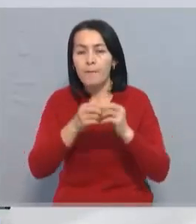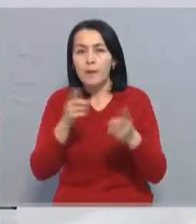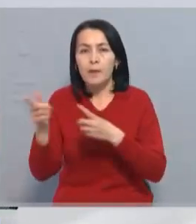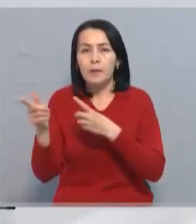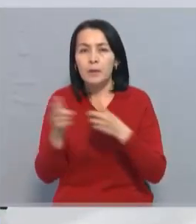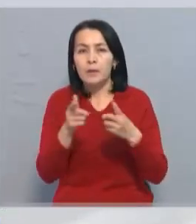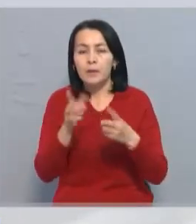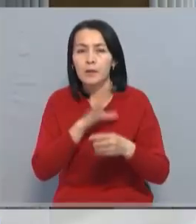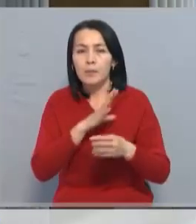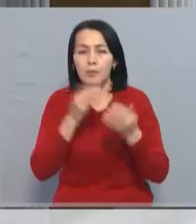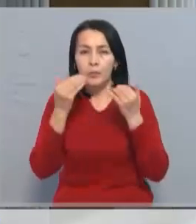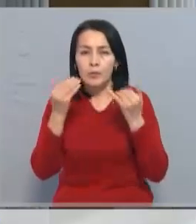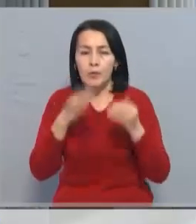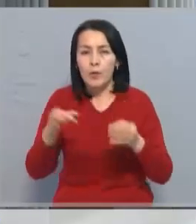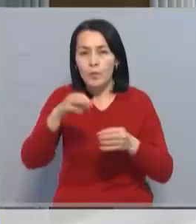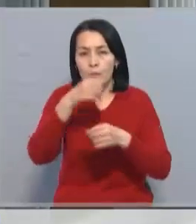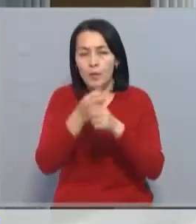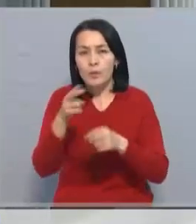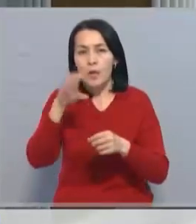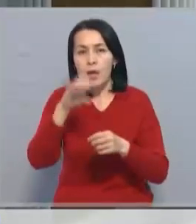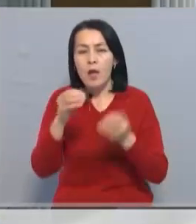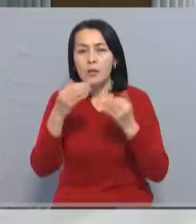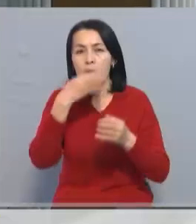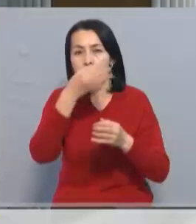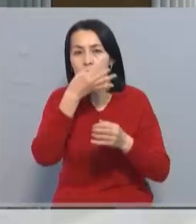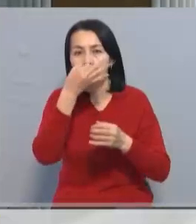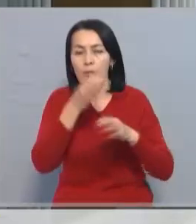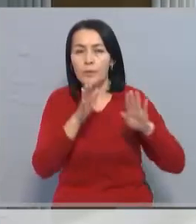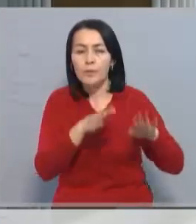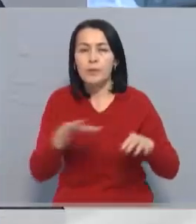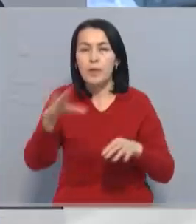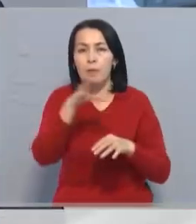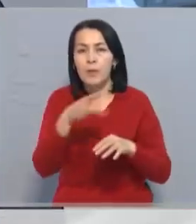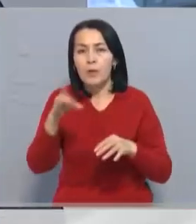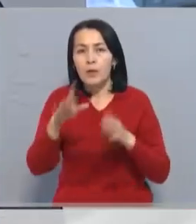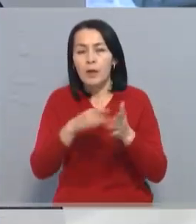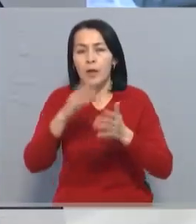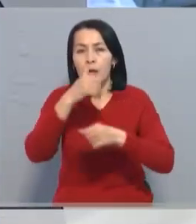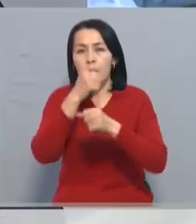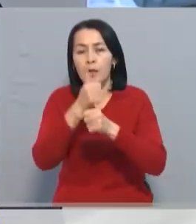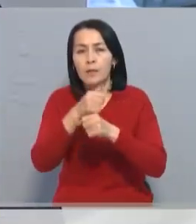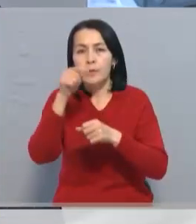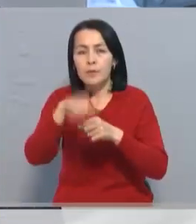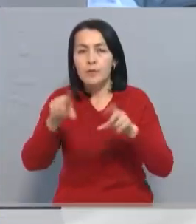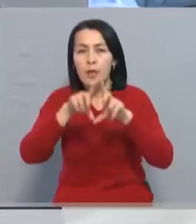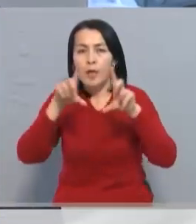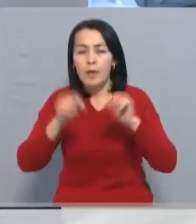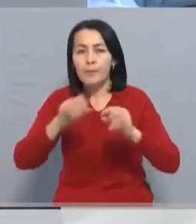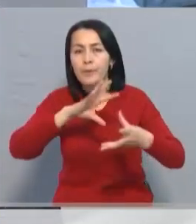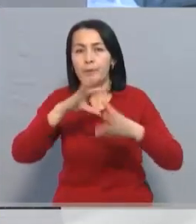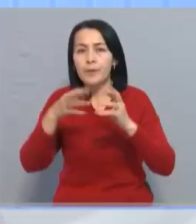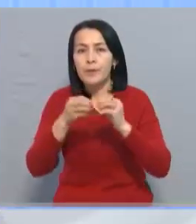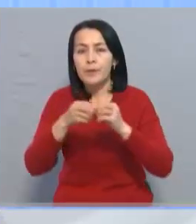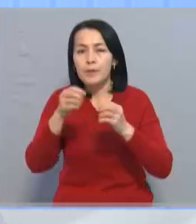дайындыққа келтірілген. Осы орайда облыс әкімі Дархан Сатыбалда жауапты орынбасары мен барлық аудан қала әкімдеріне құзырлы мекемелермен